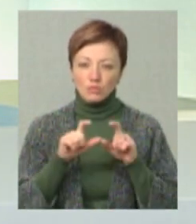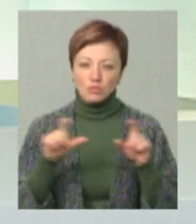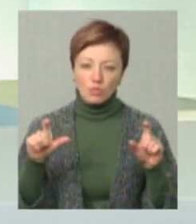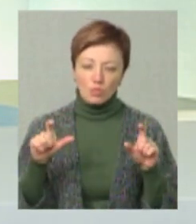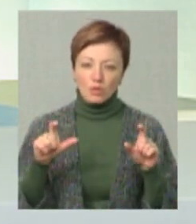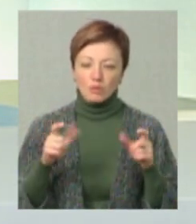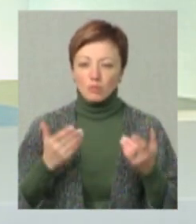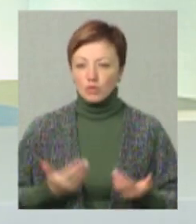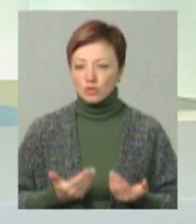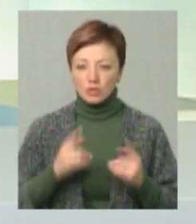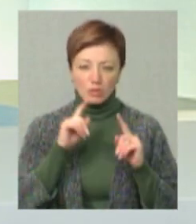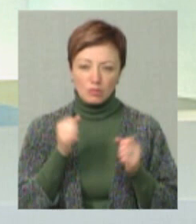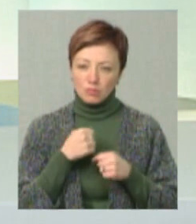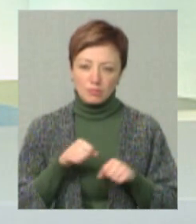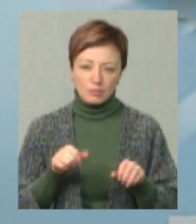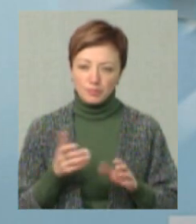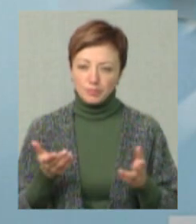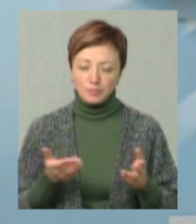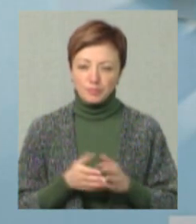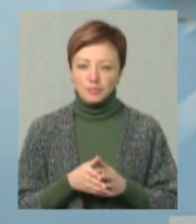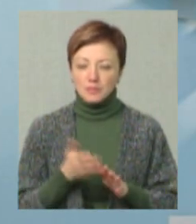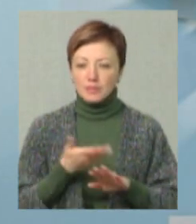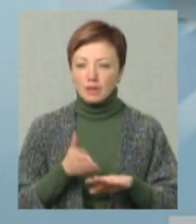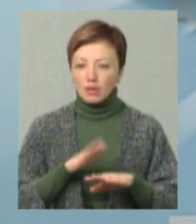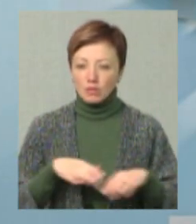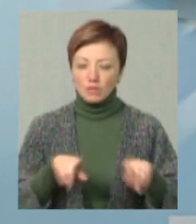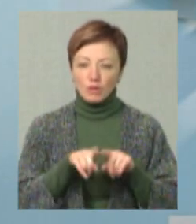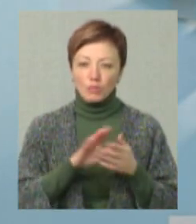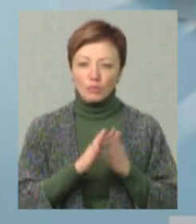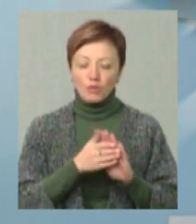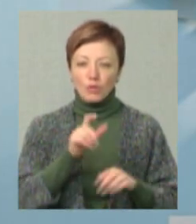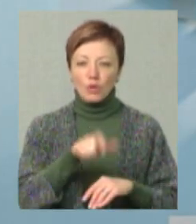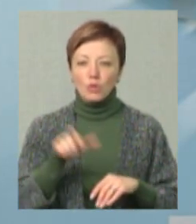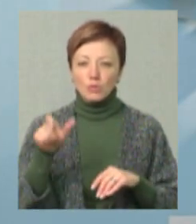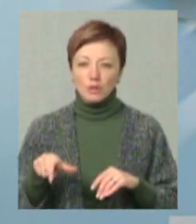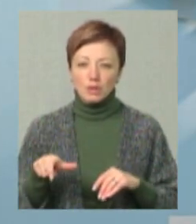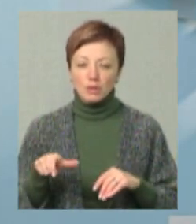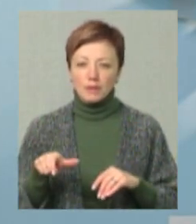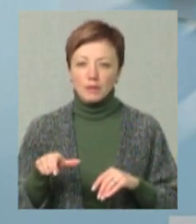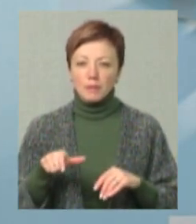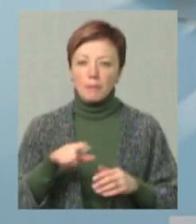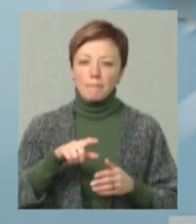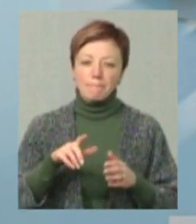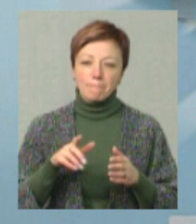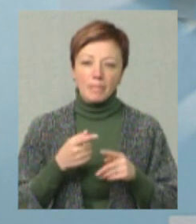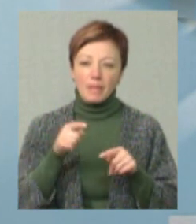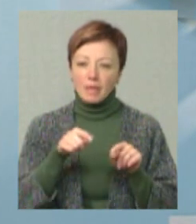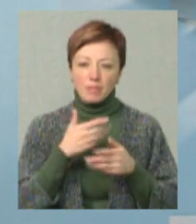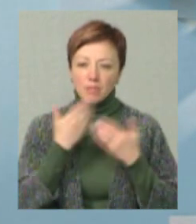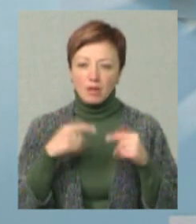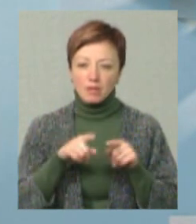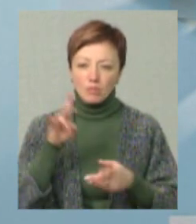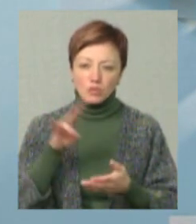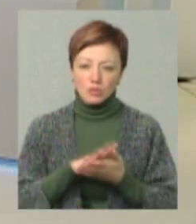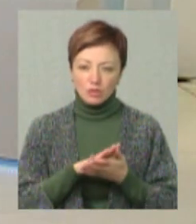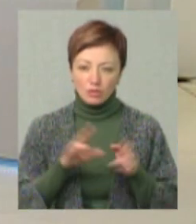в школі прожити дуже і дуже складно в таких умовах, тому люди з тих місць там немає практично